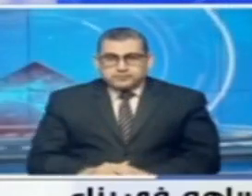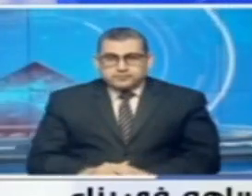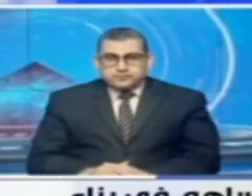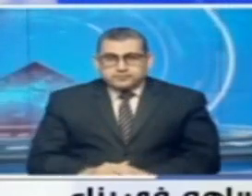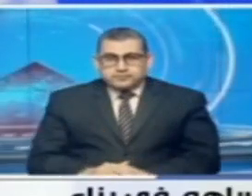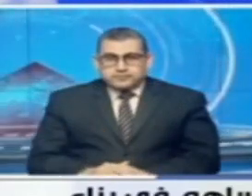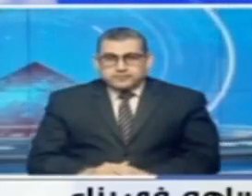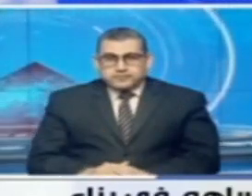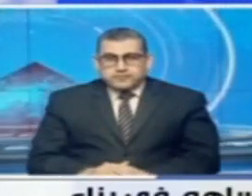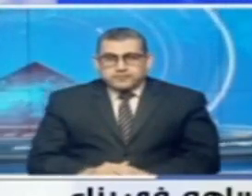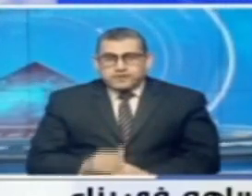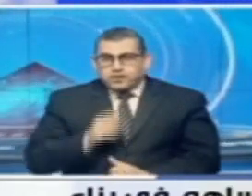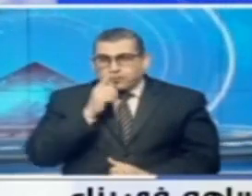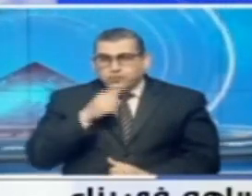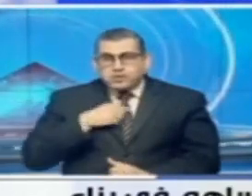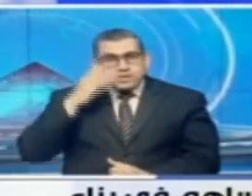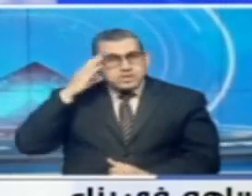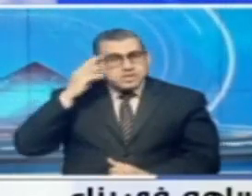احنا مش هننسى ابدا